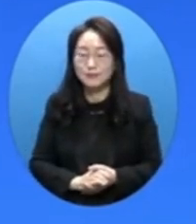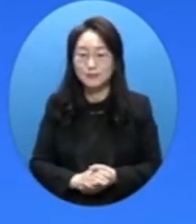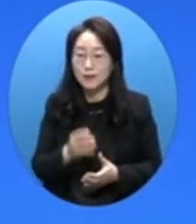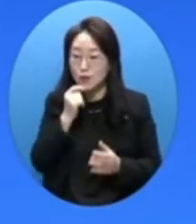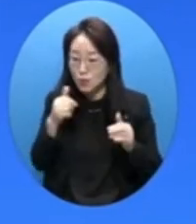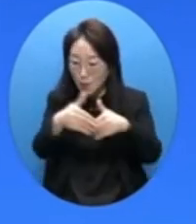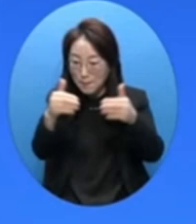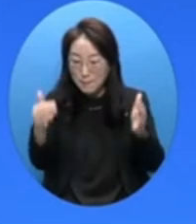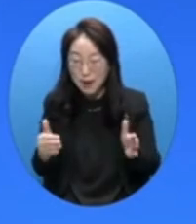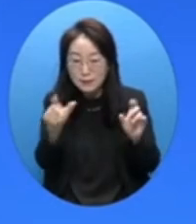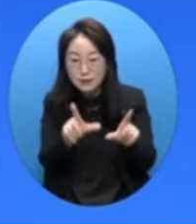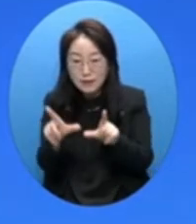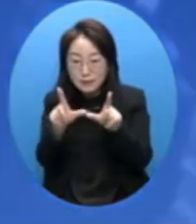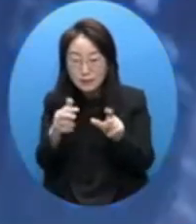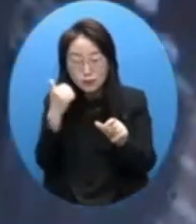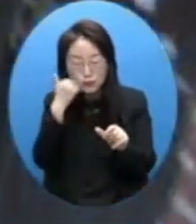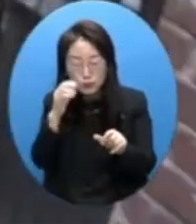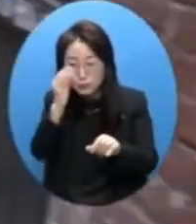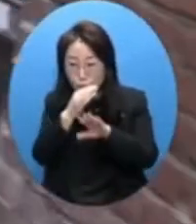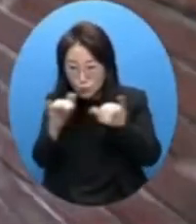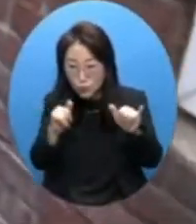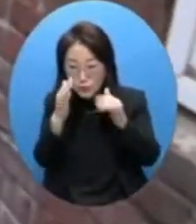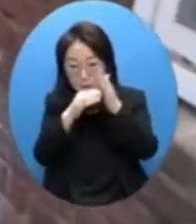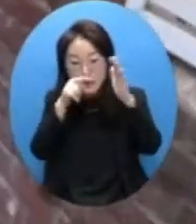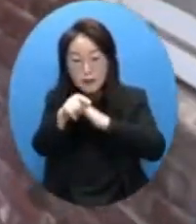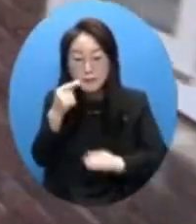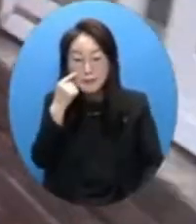쪽방촌에 관한 우리 성도님 찾아가 보니까